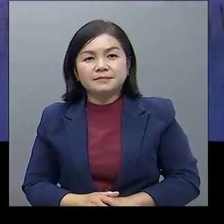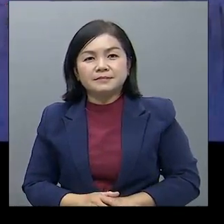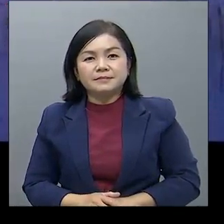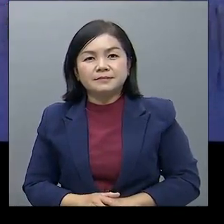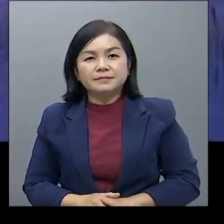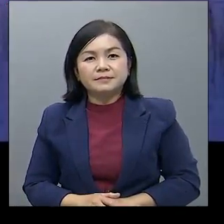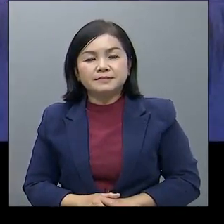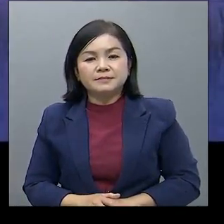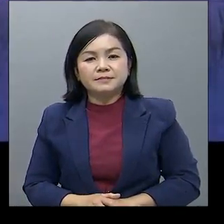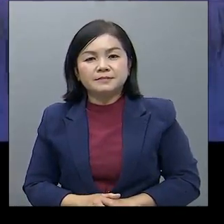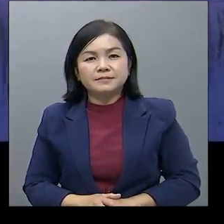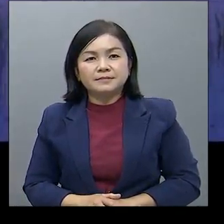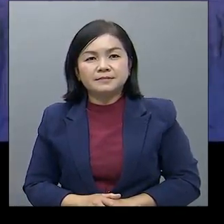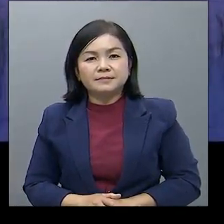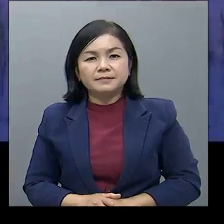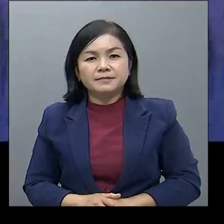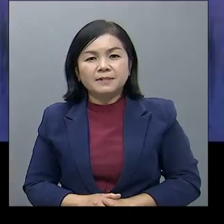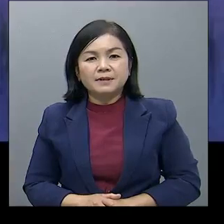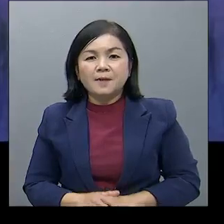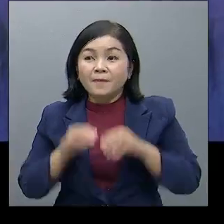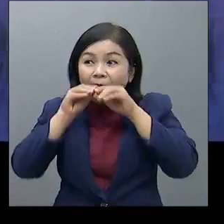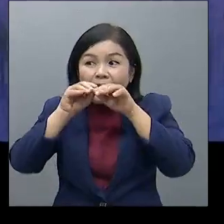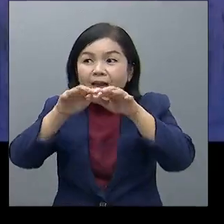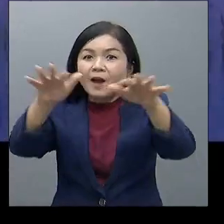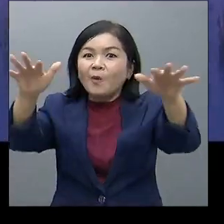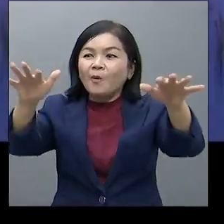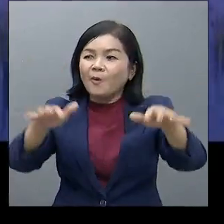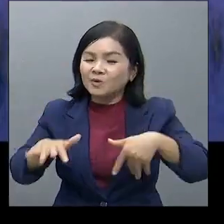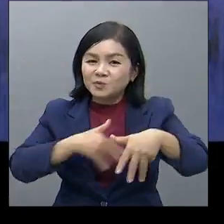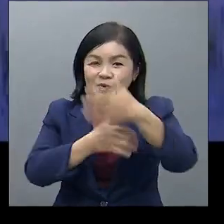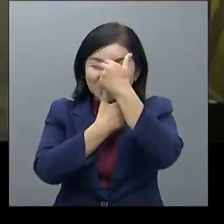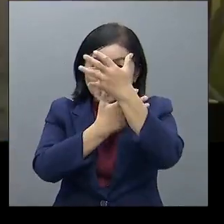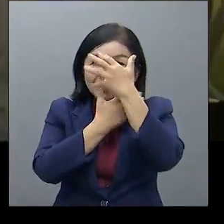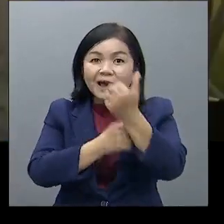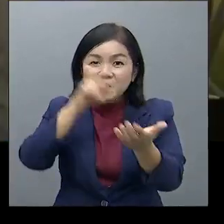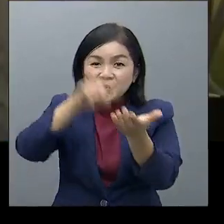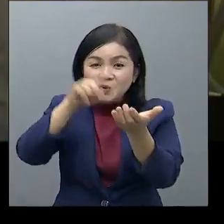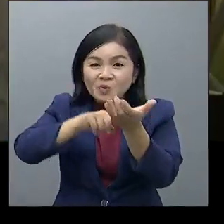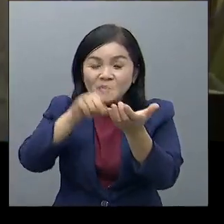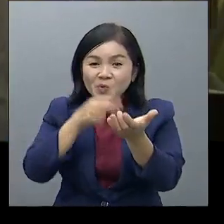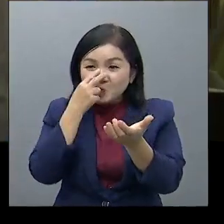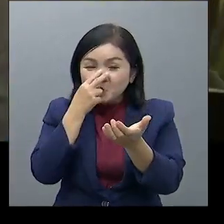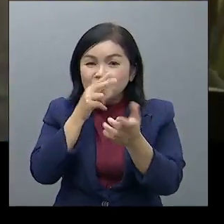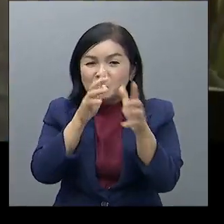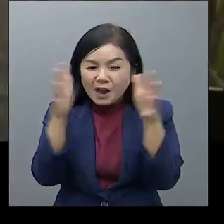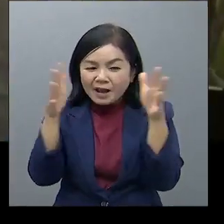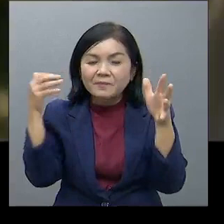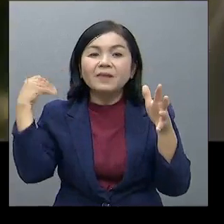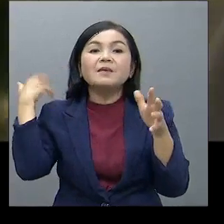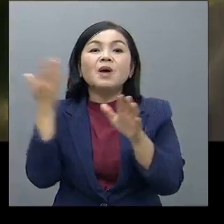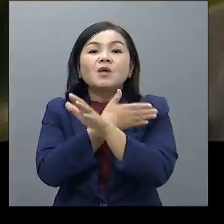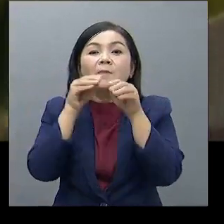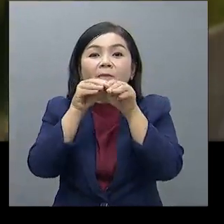มันกระแสตอบรับต้องบอกว่าดีเลยล่ะค่ะยอดวิวเพลงนี้รวมถึง4เพลงในอัลบั้มที่ปล่อยออกมาก่อนหน้า